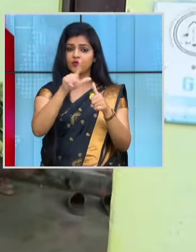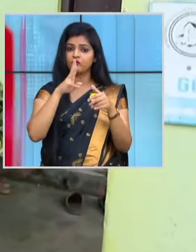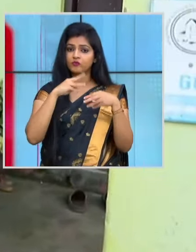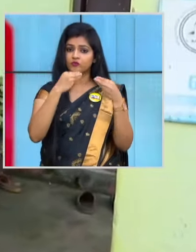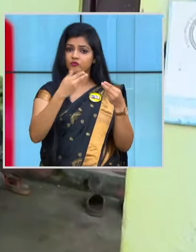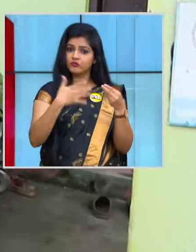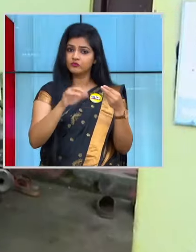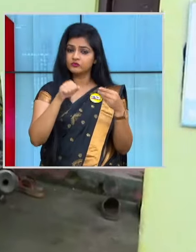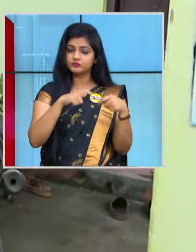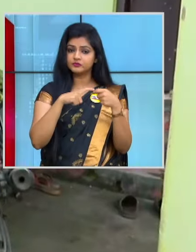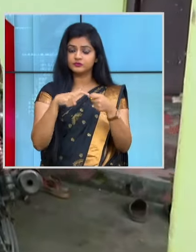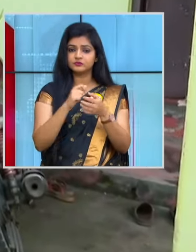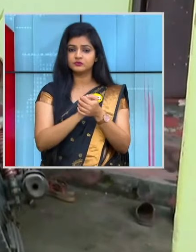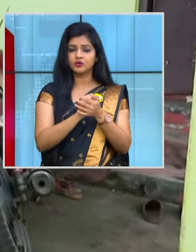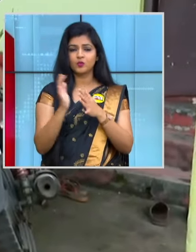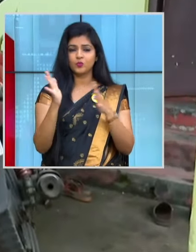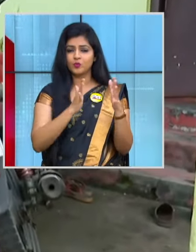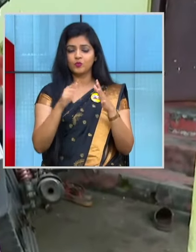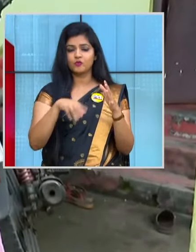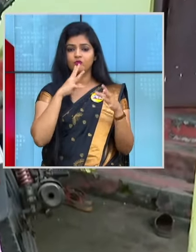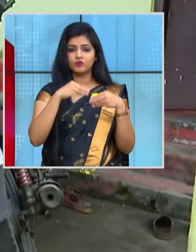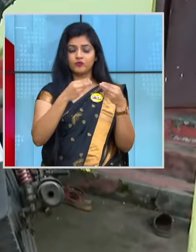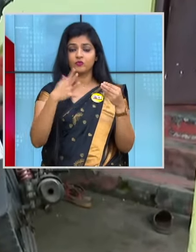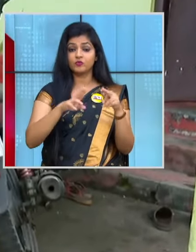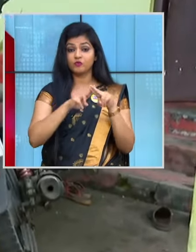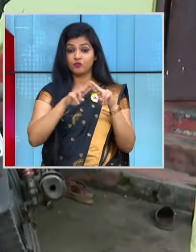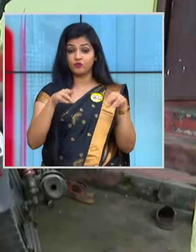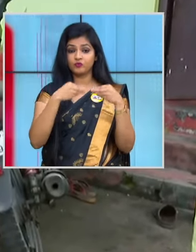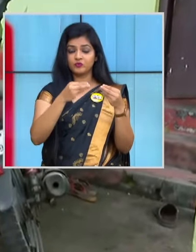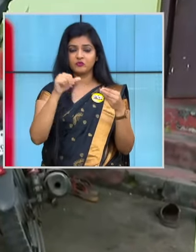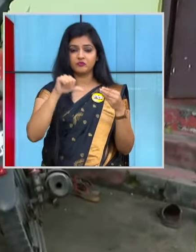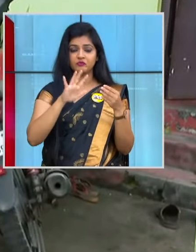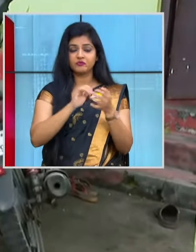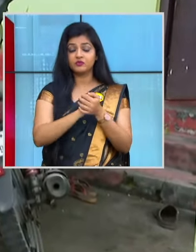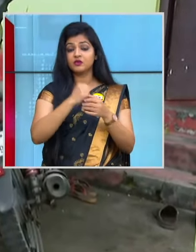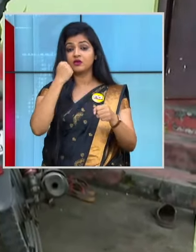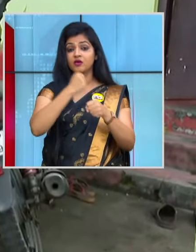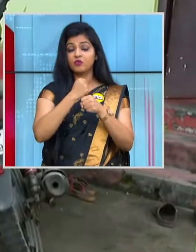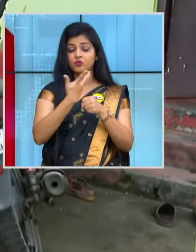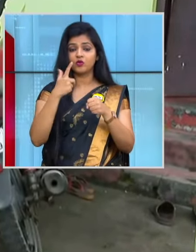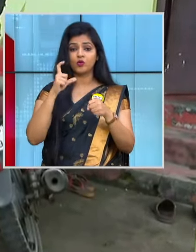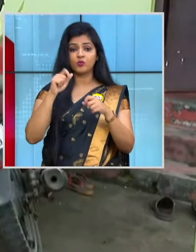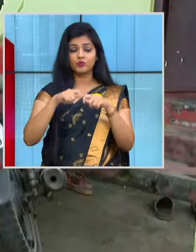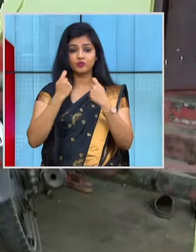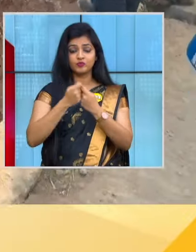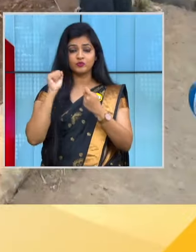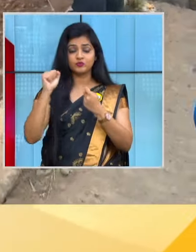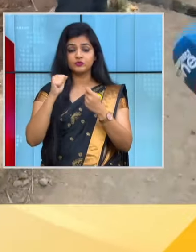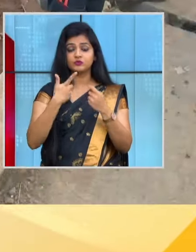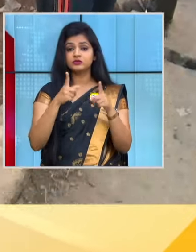എത്തിച്ചില്ല, ഏകദേശം എത്തി എന്നുള്ളതേ ഉള്ളൂ. പൂർണ്ണമാക്കാൻ കഴിഞ്ഞില്ല എന്നുള്ളതാണ്. കാരണം ഗവൺമെന്റ് തലത്തിൽ നിന്നോ കോർപ്പറേഷനോ